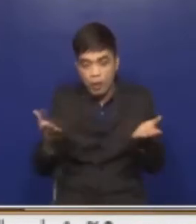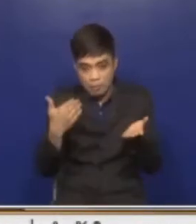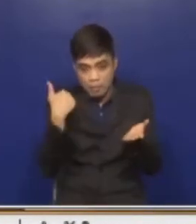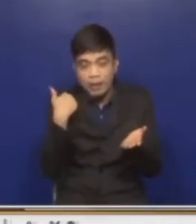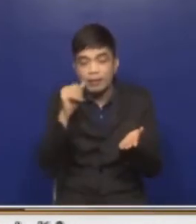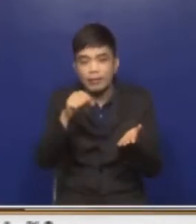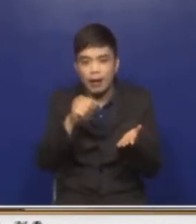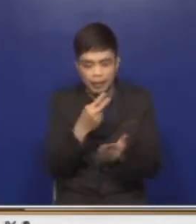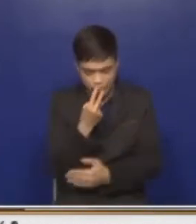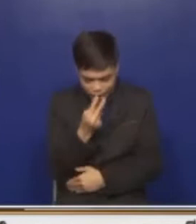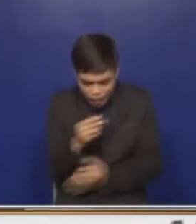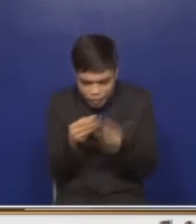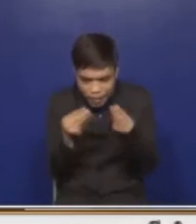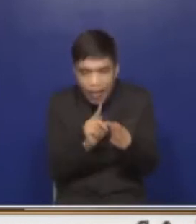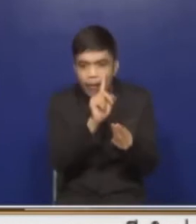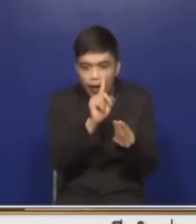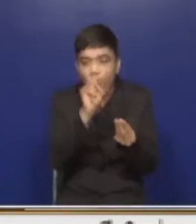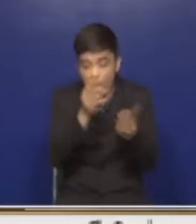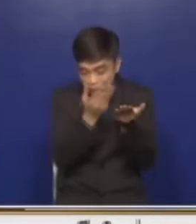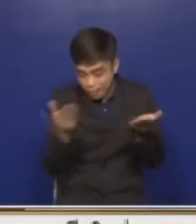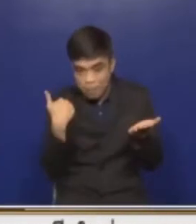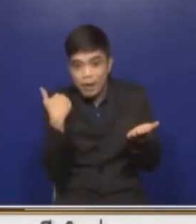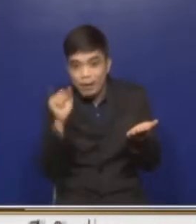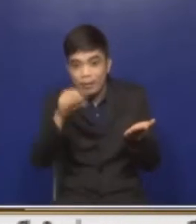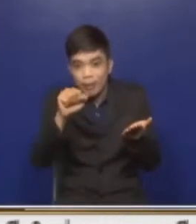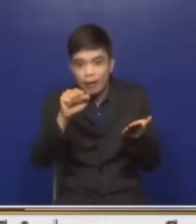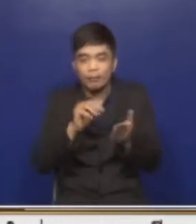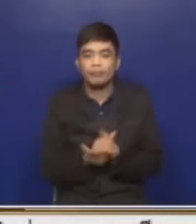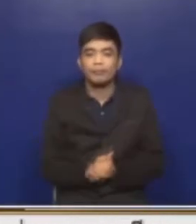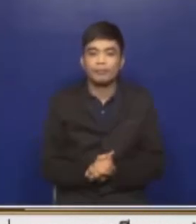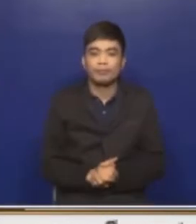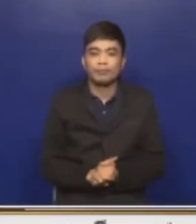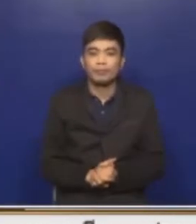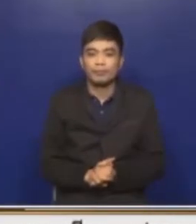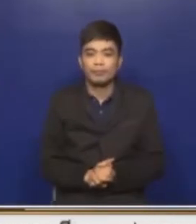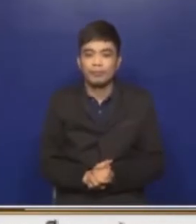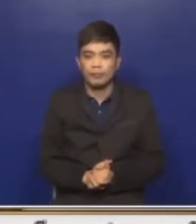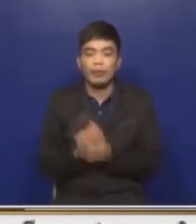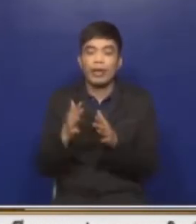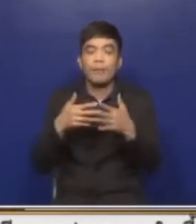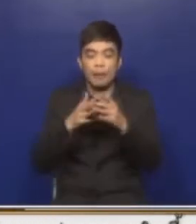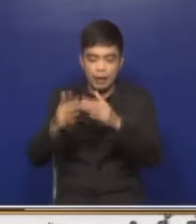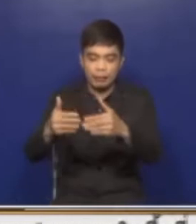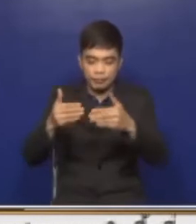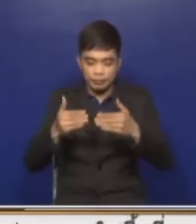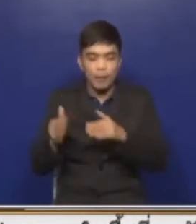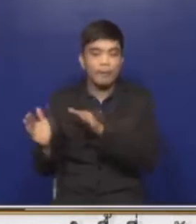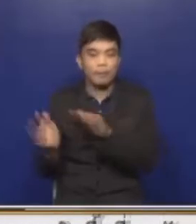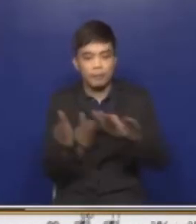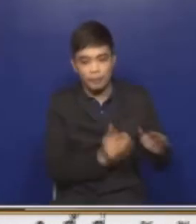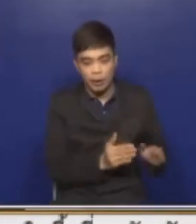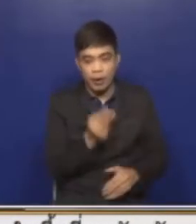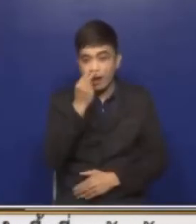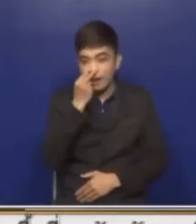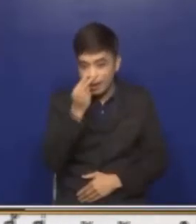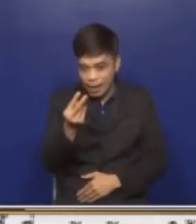หนังสือผมเห็นอยู่แล้วเดียวของผมนี่มันเป็นภาคอีสานมันธรรมดาครับเอาอย่างนี้แล้วกันผมเห็นแล้วการทำงาน